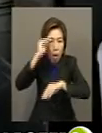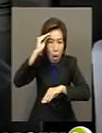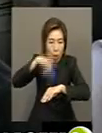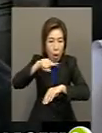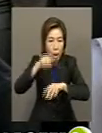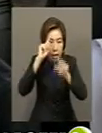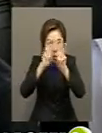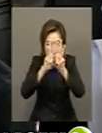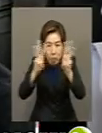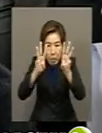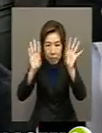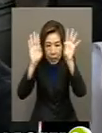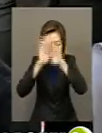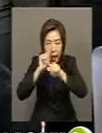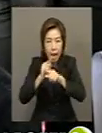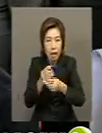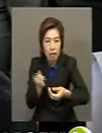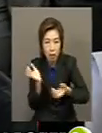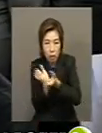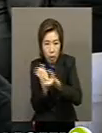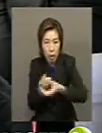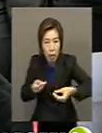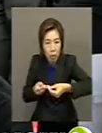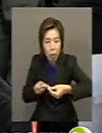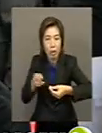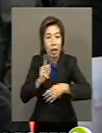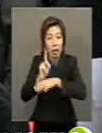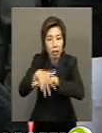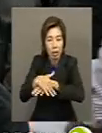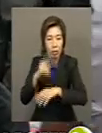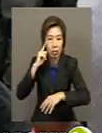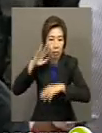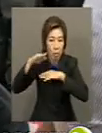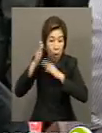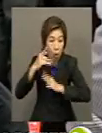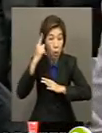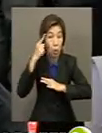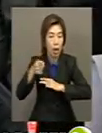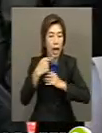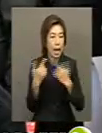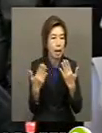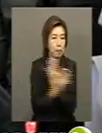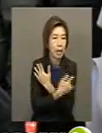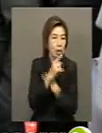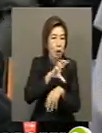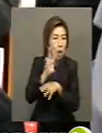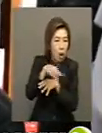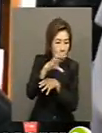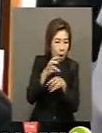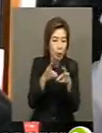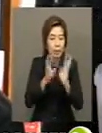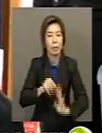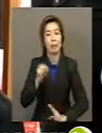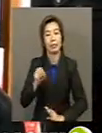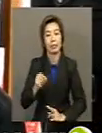ซต ์ โต๊ะพนันต่างประเทศผ่านทางอินเทอร์เน็ตแต่พอต่อมาพอมีคนรู้มากเข้าก็เปลี่ยนรูปแบบฮะมาใช้วิธีการแบบ